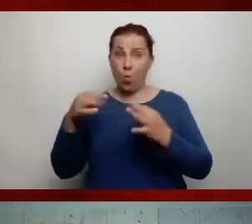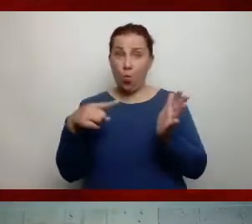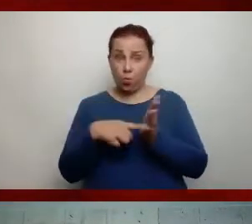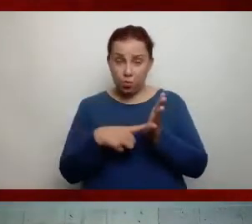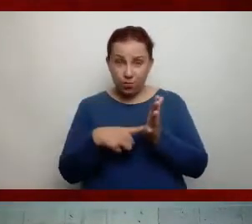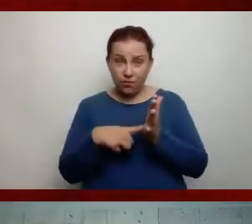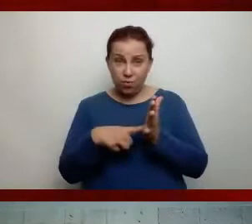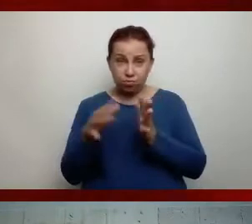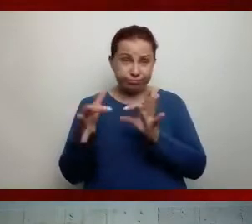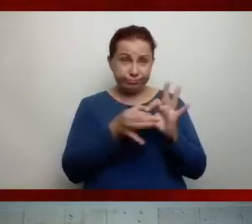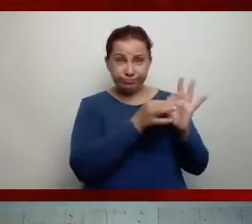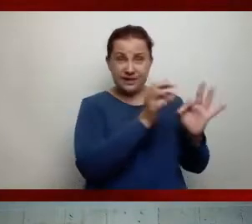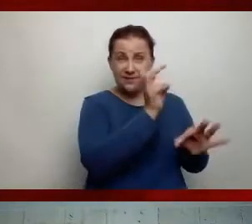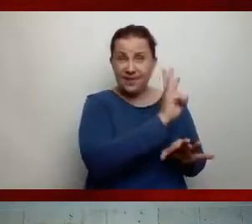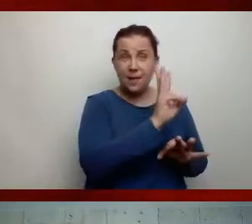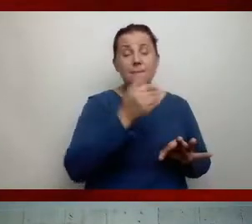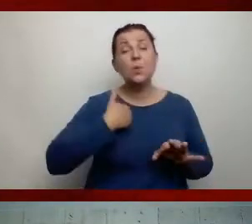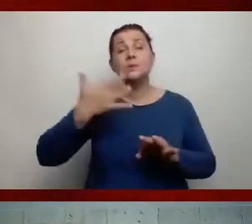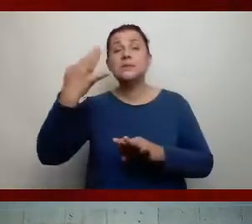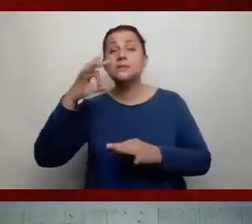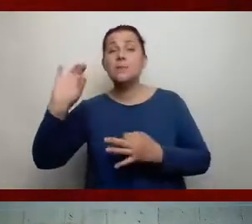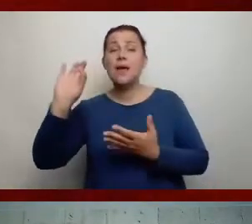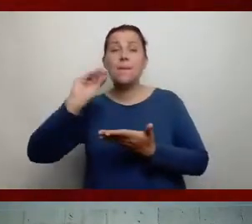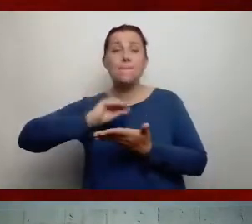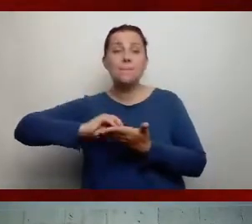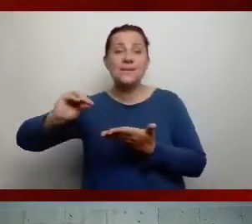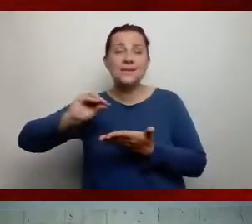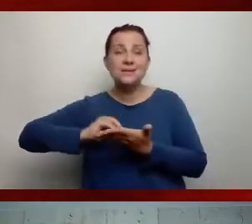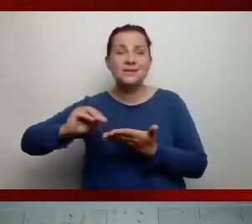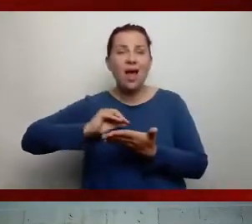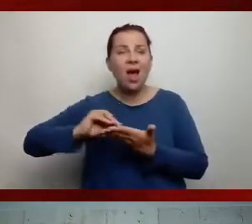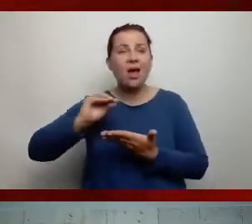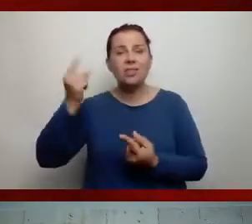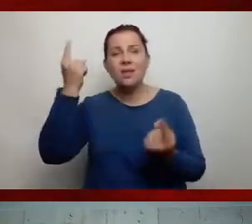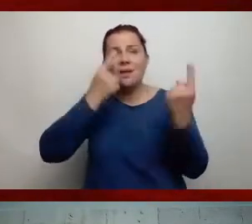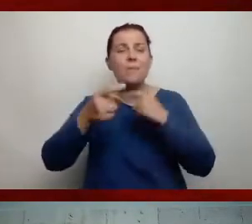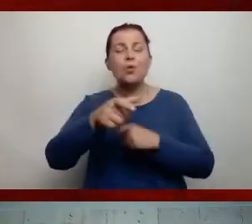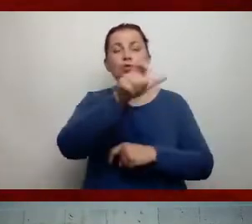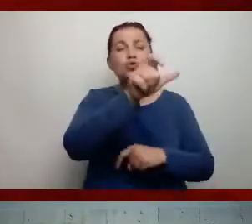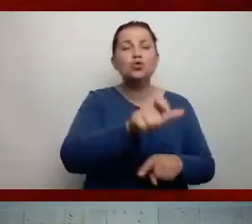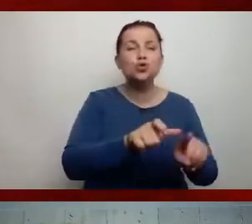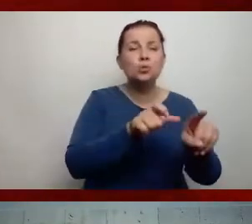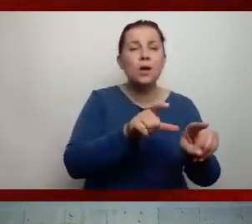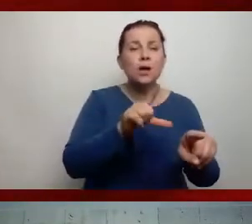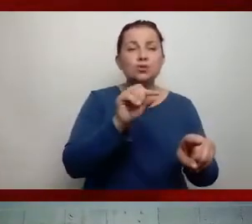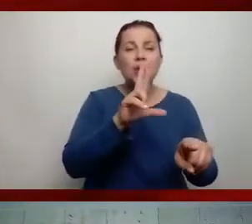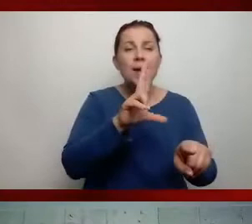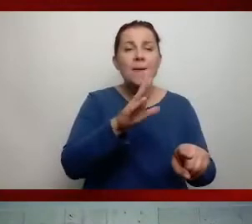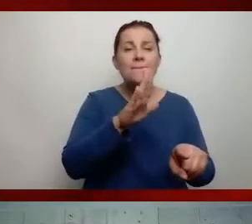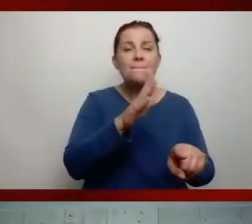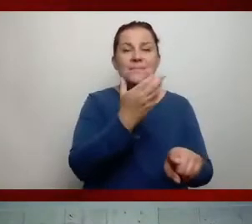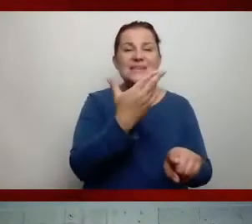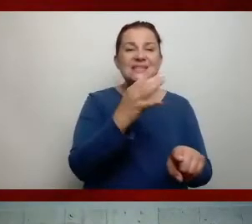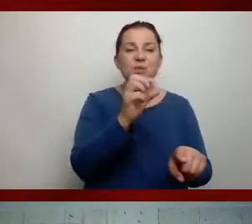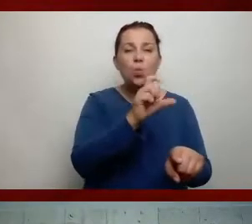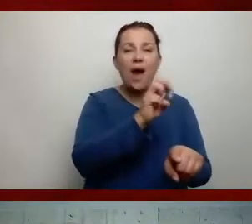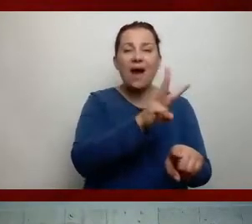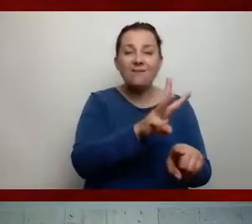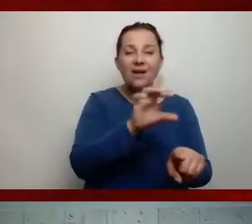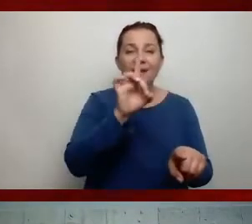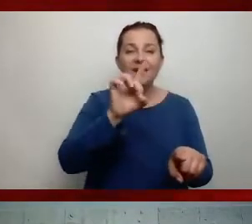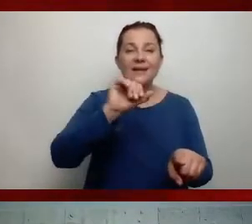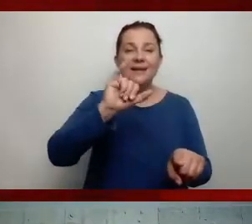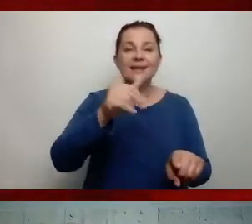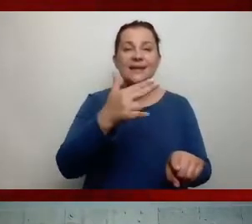Witkacego był specjalnie pisany z myślą o Przemysławie Gintrowskim, to znaczy o jego